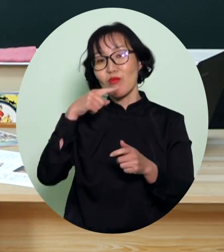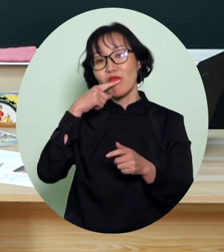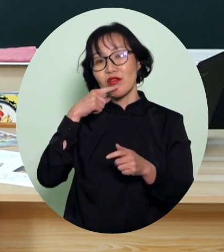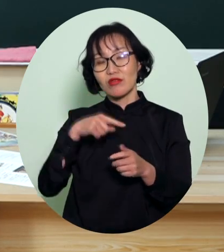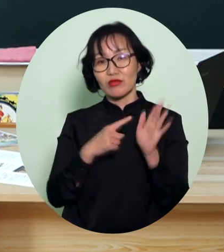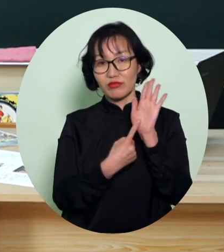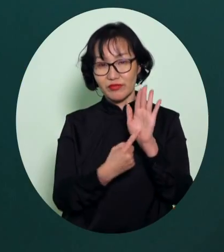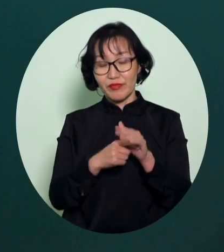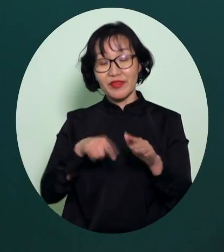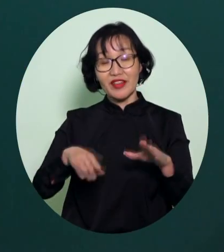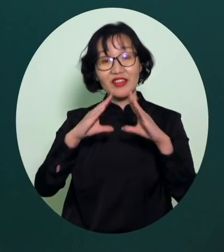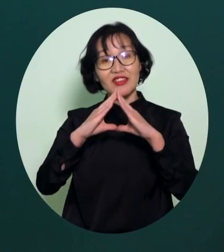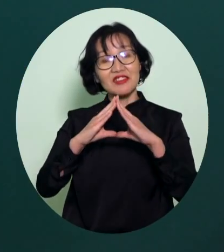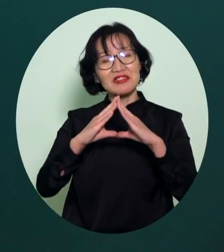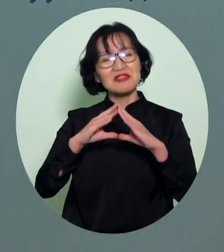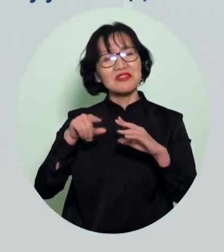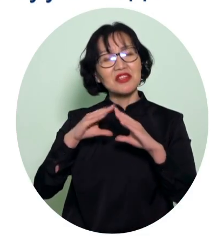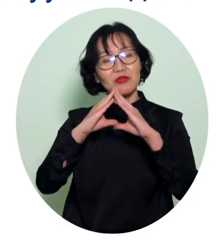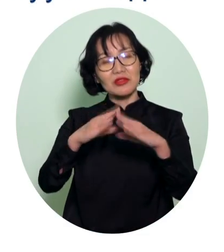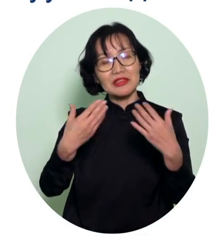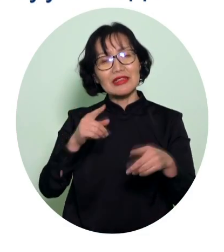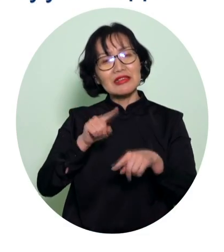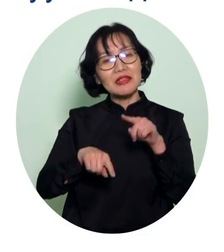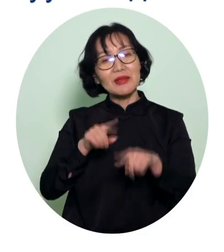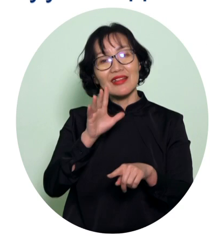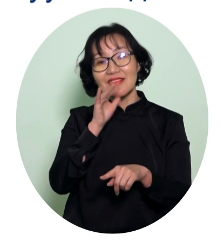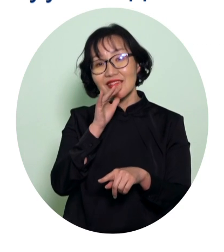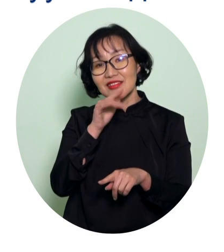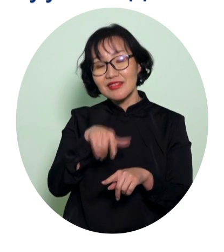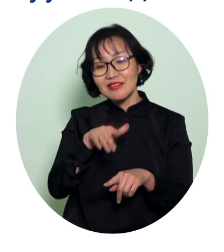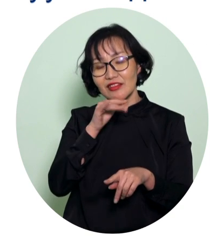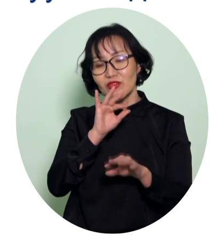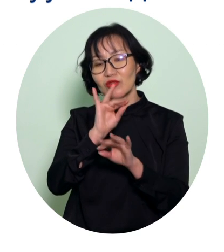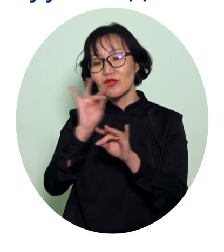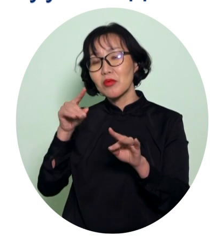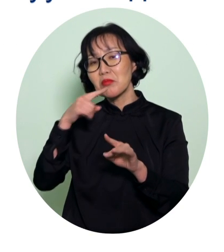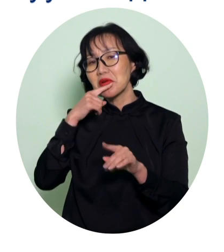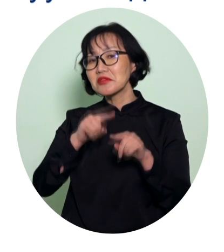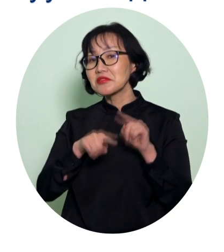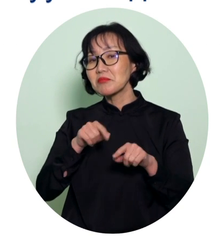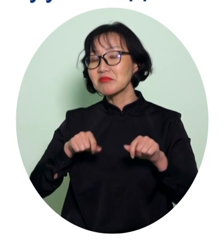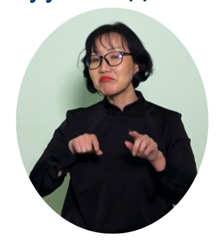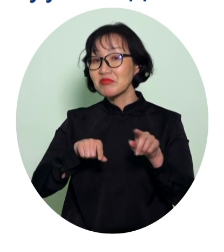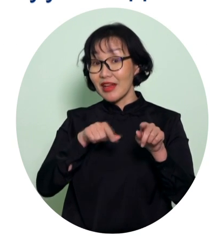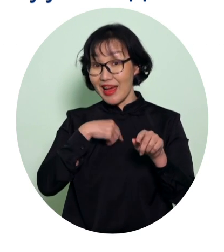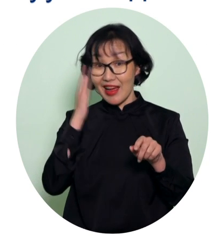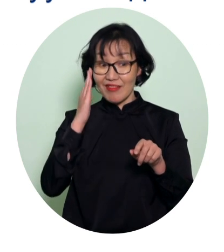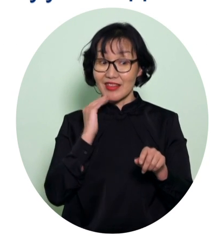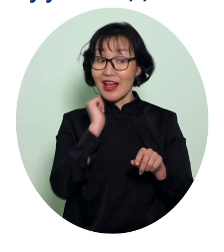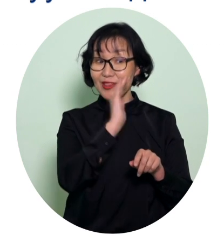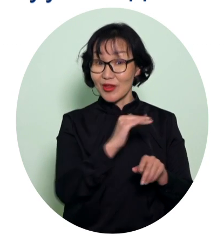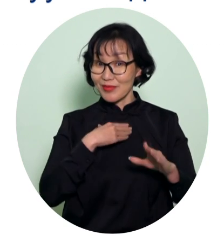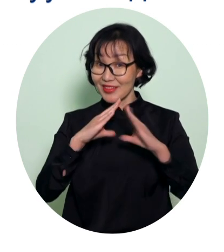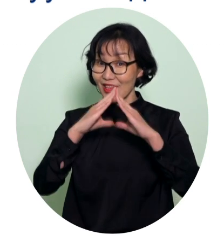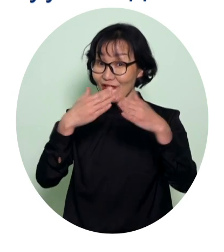гэрийн даалгаврт багш нь ямар насны морд уралддгийг ээж аваасаа мэдээд ирээрээ гэсэн даалгавар өгсөн байгаа. За